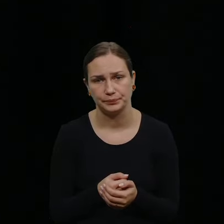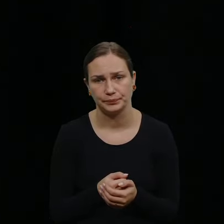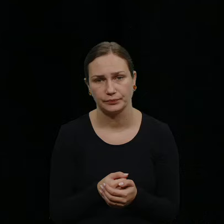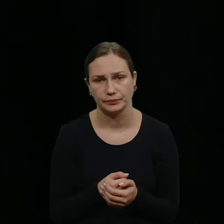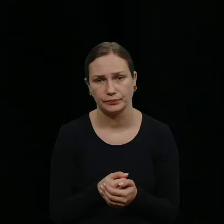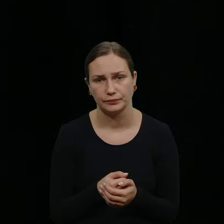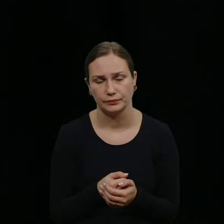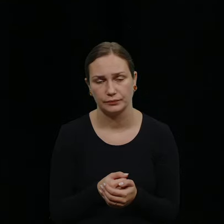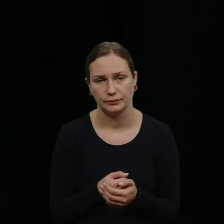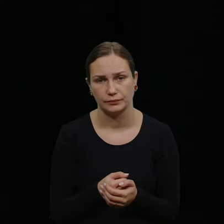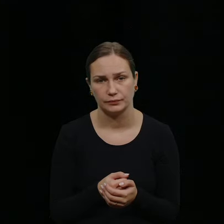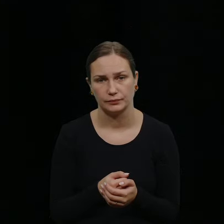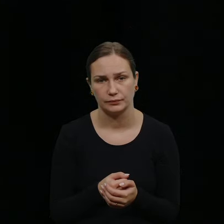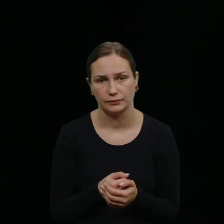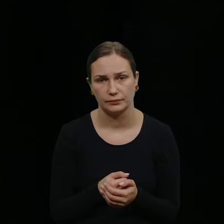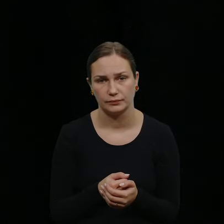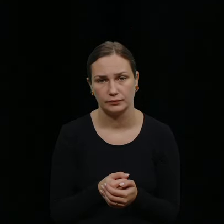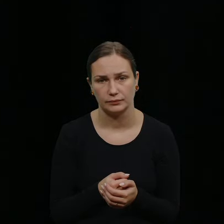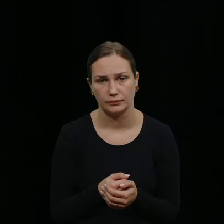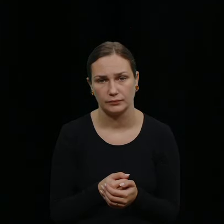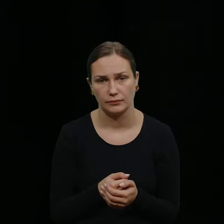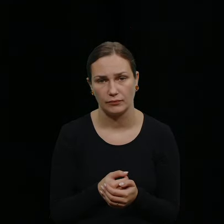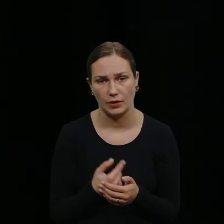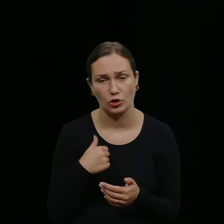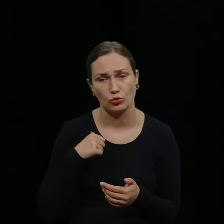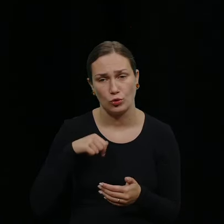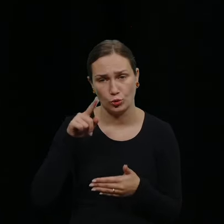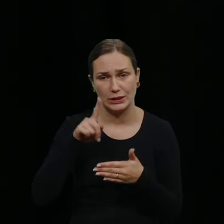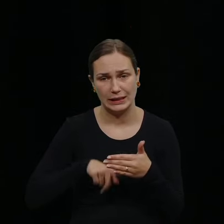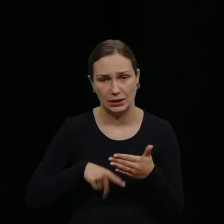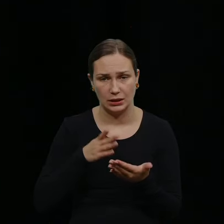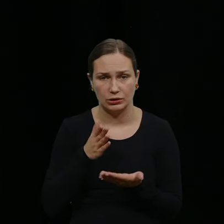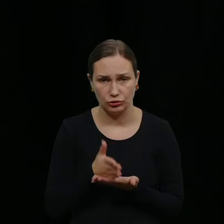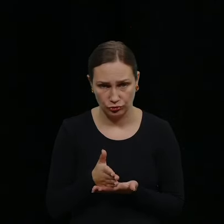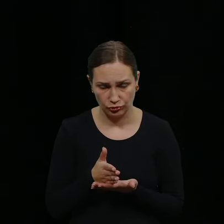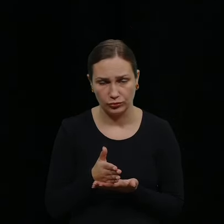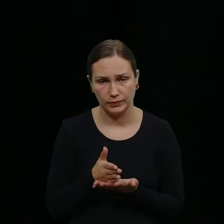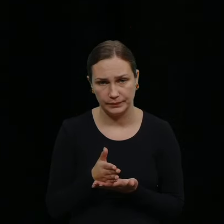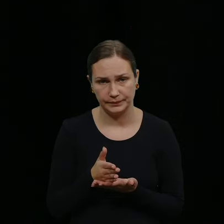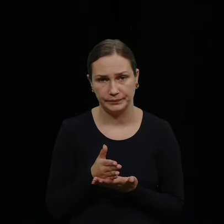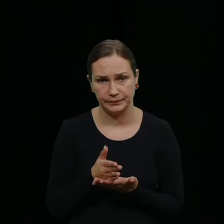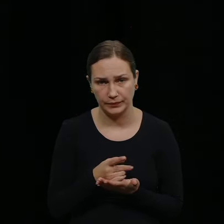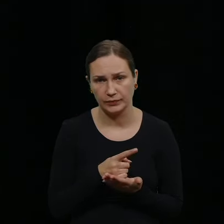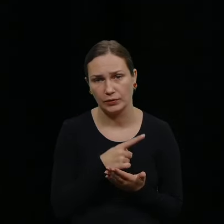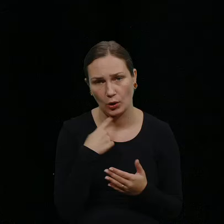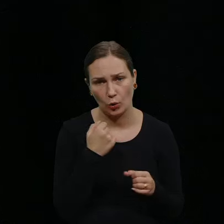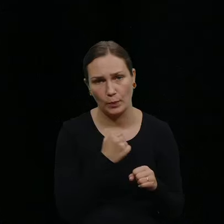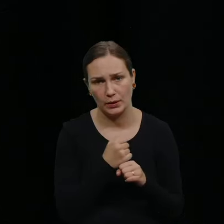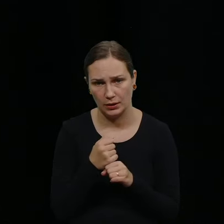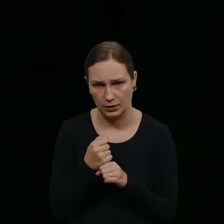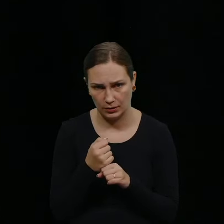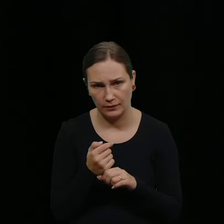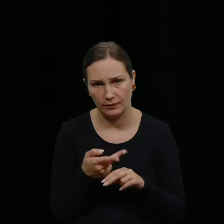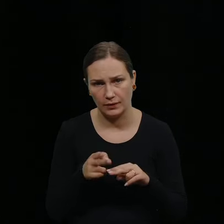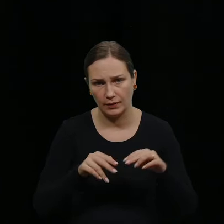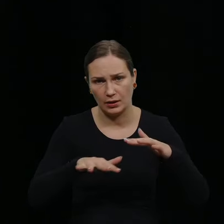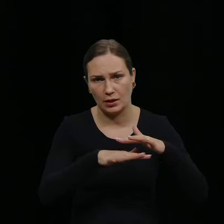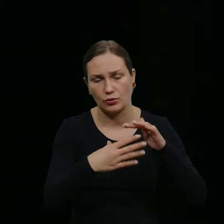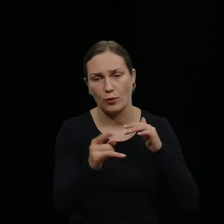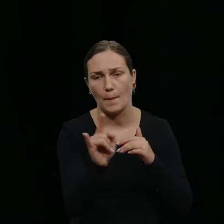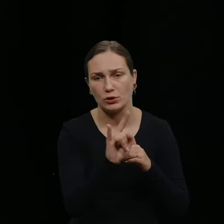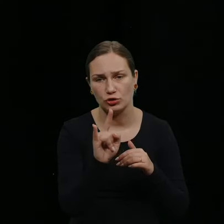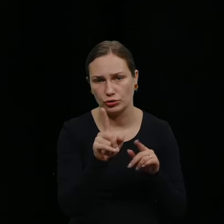Nu, aš esu tikinti žmogus, tai labai daug dalykų padariau dėl to krašto